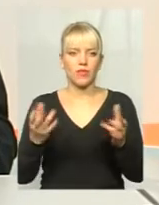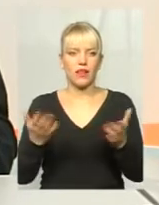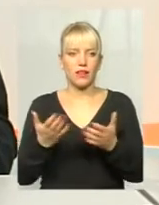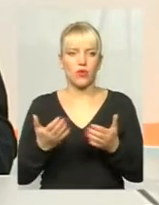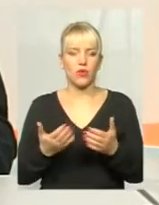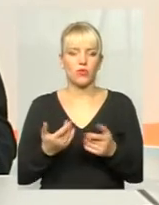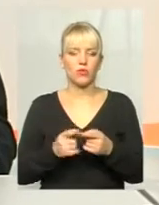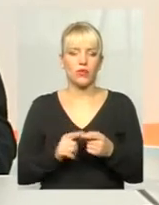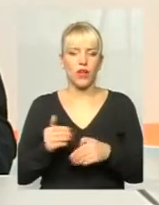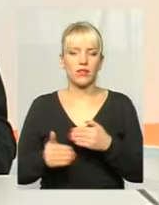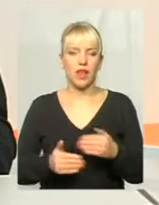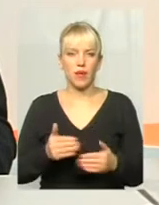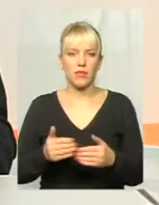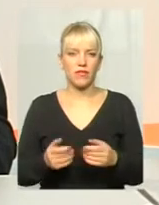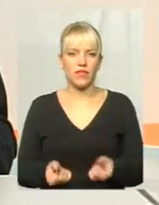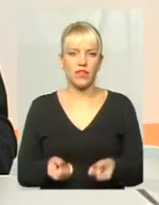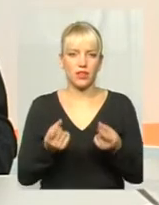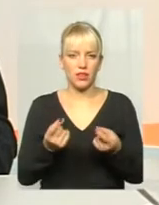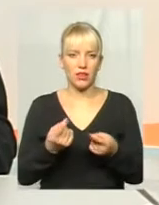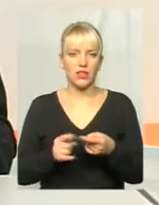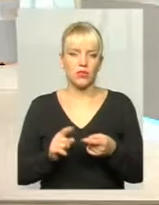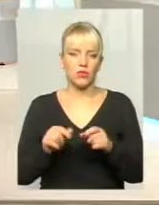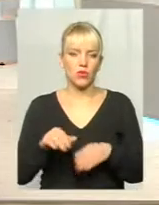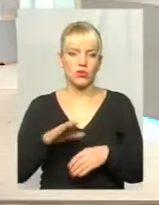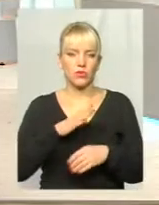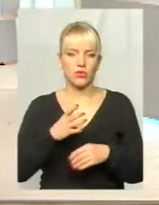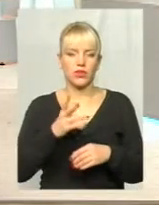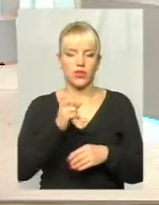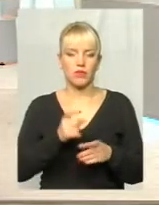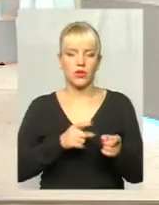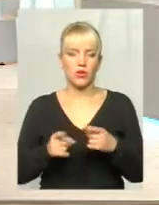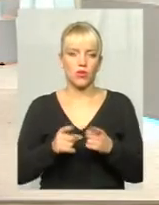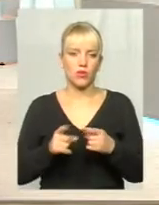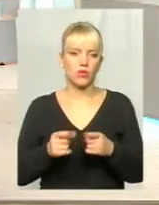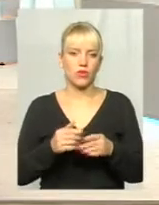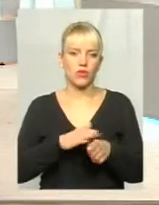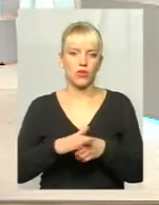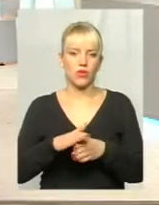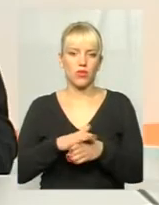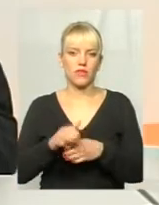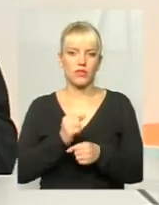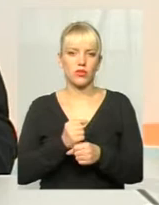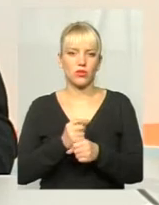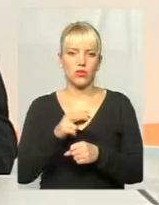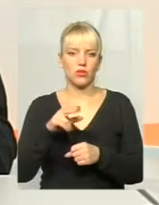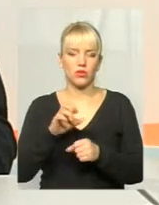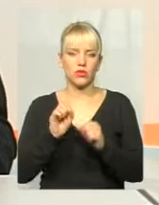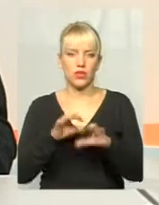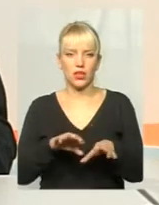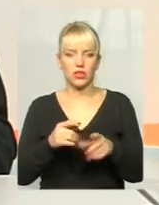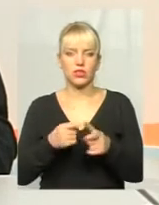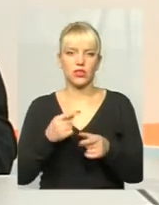етапі виникло, чи на етапі підготовки з виконавця робіт до здачі, чи на